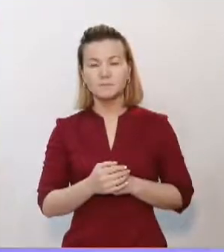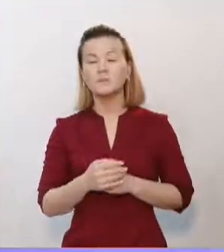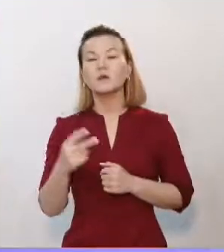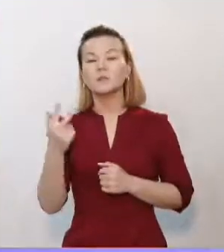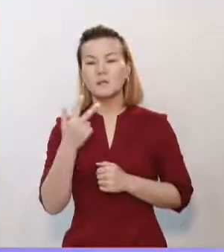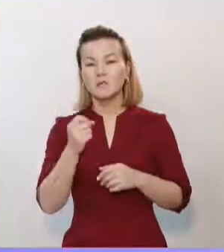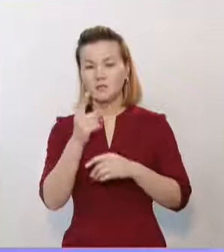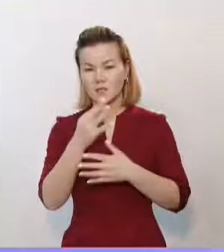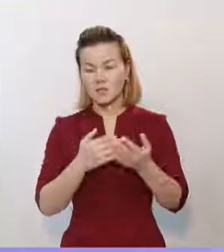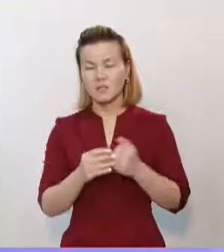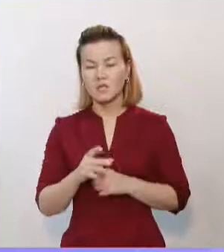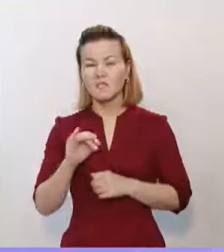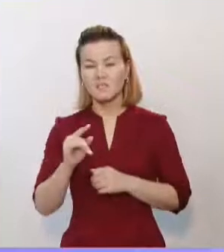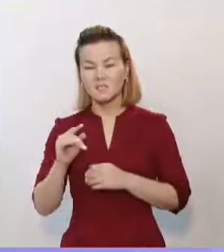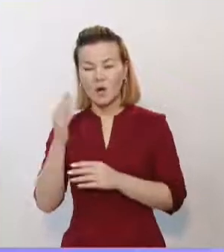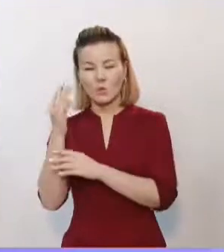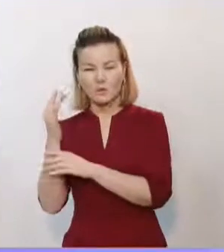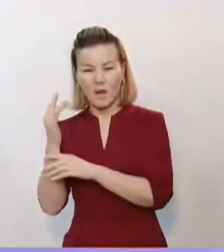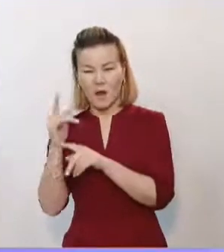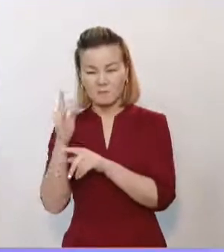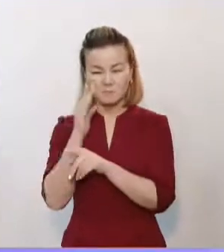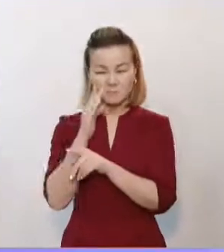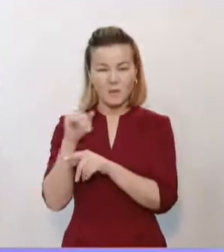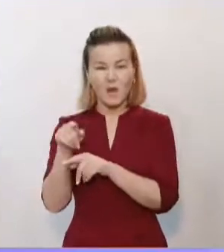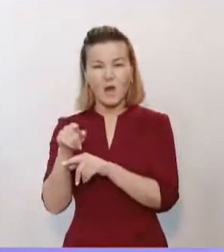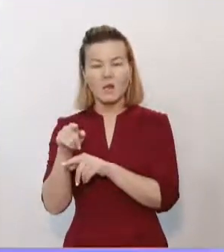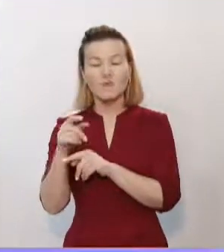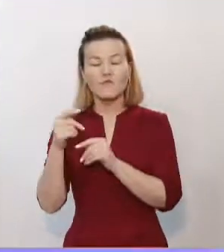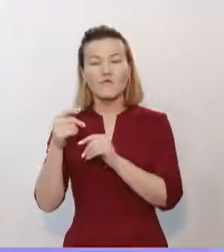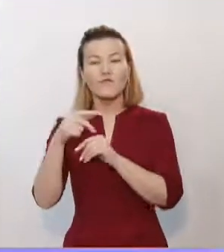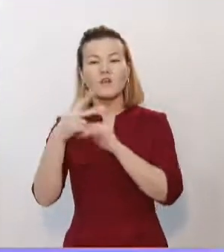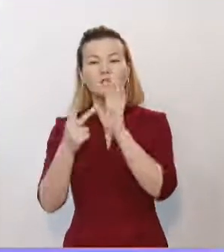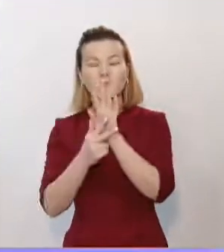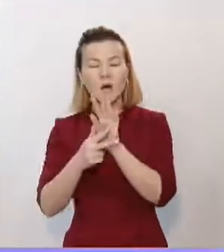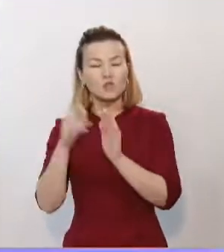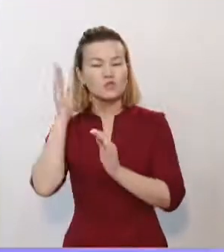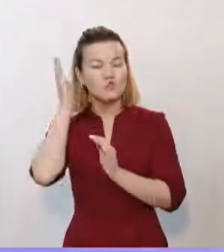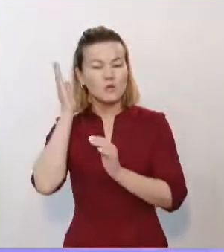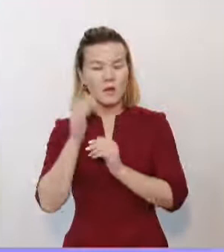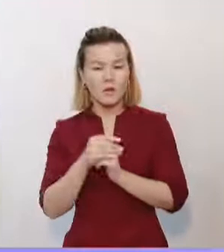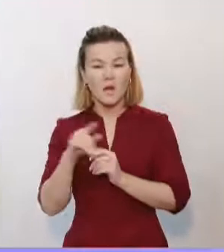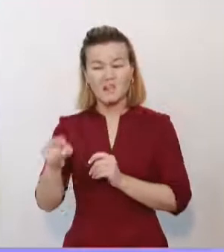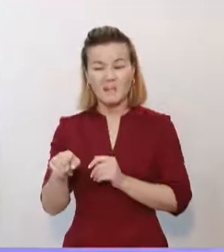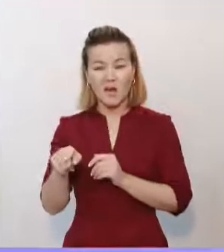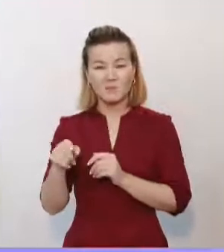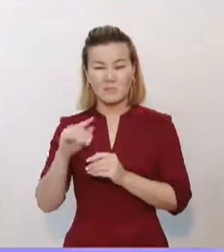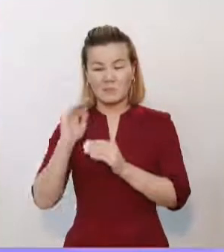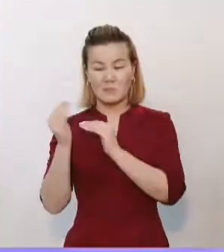Третья задача. Из-за куста торчат 18 ушей. Там спрятались